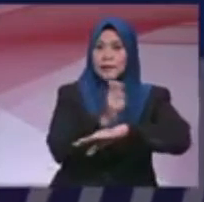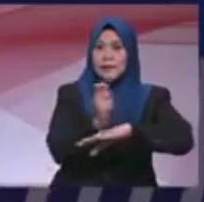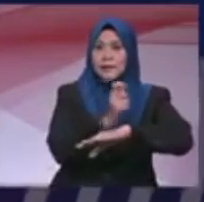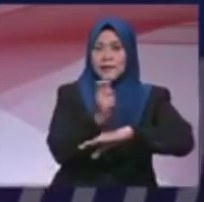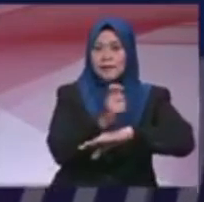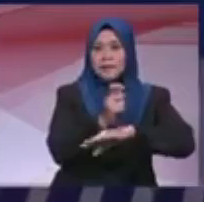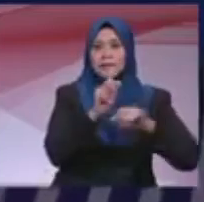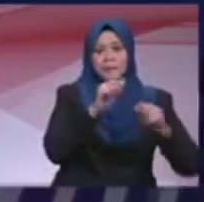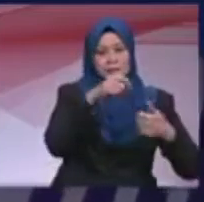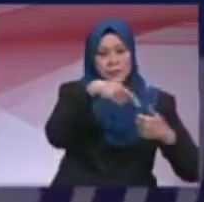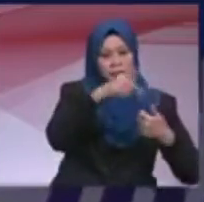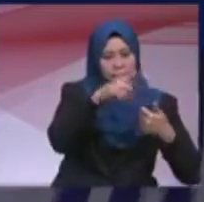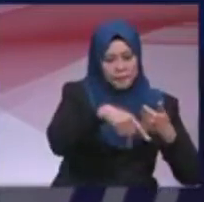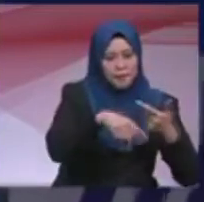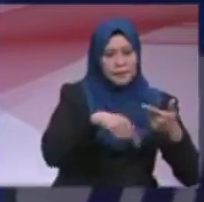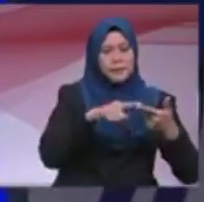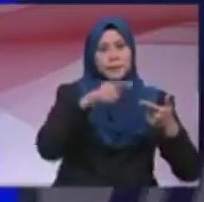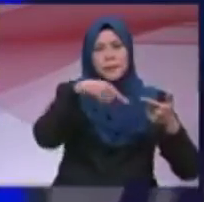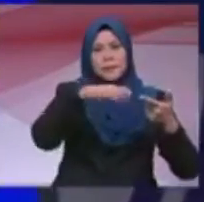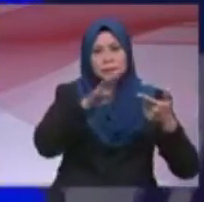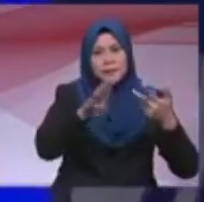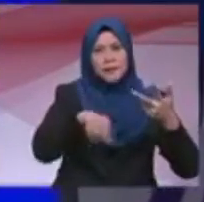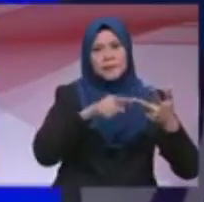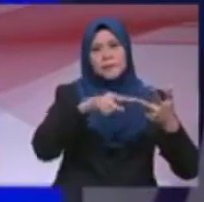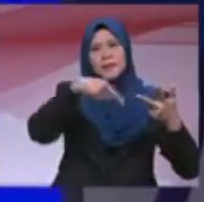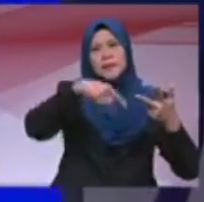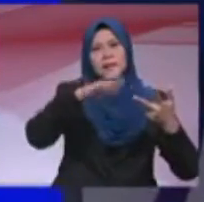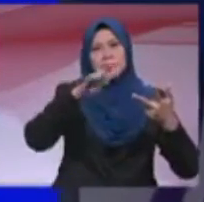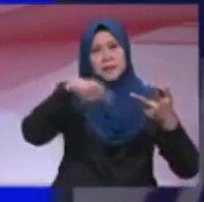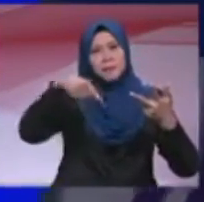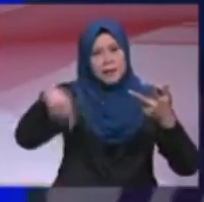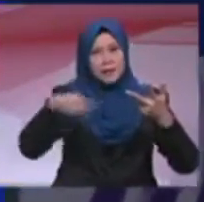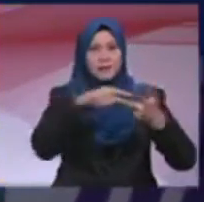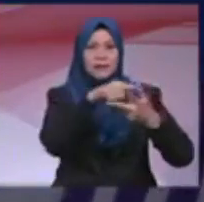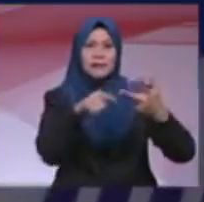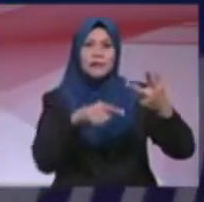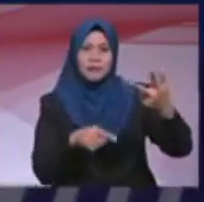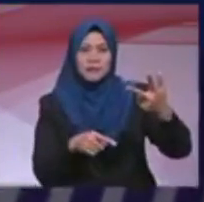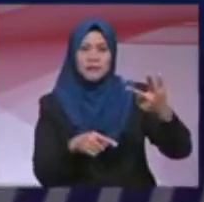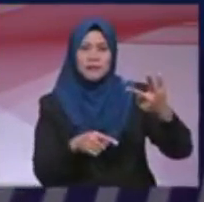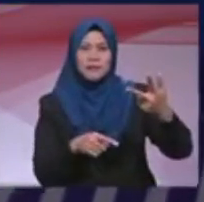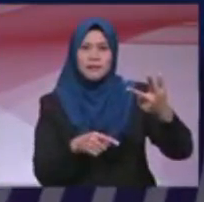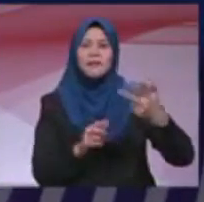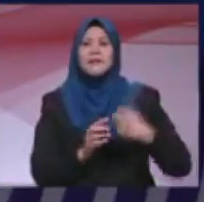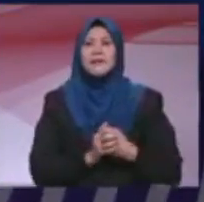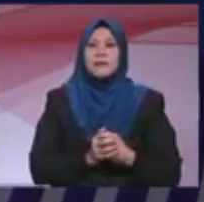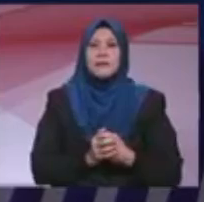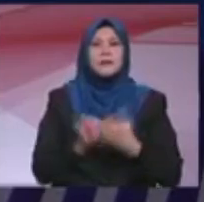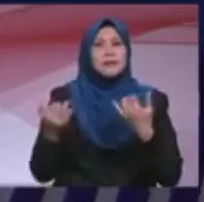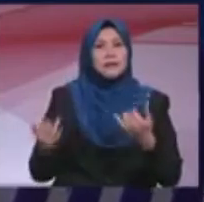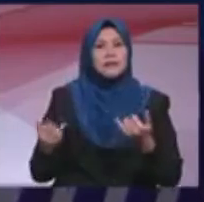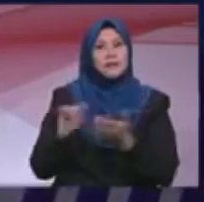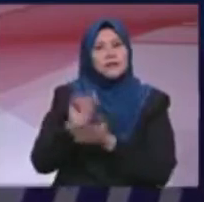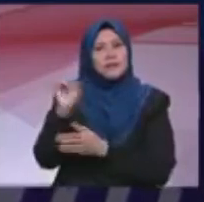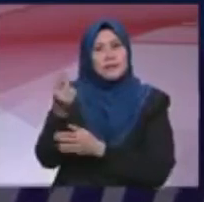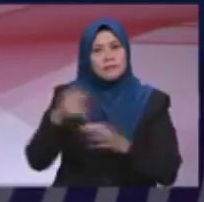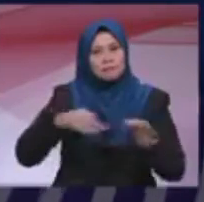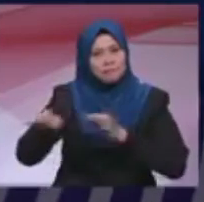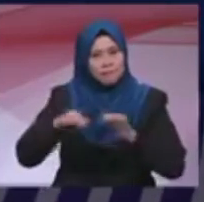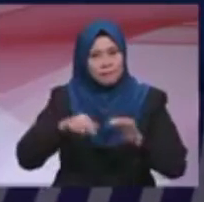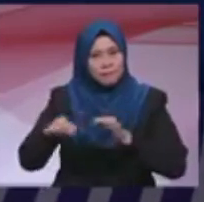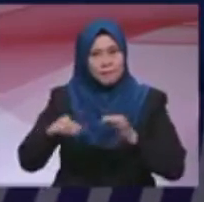PKP, PKPB dan PKPP. So, saya rasa itu sahaja sedikit